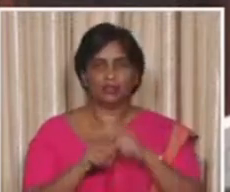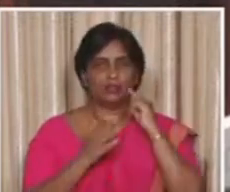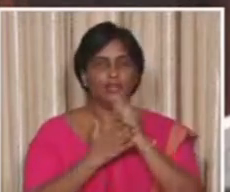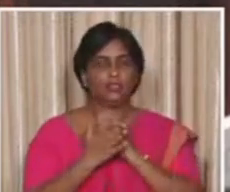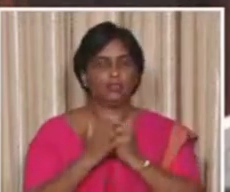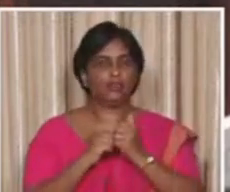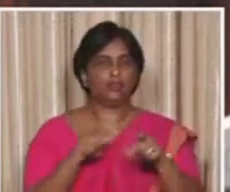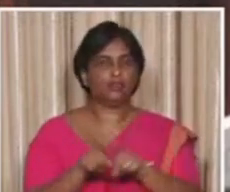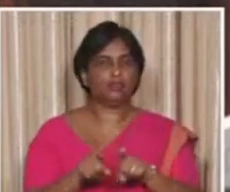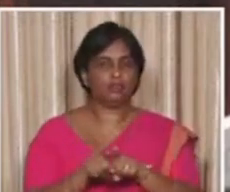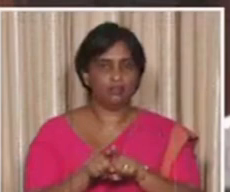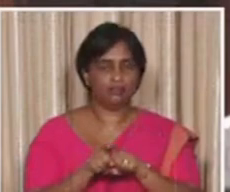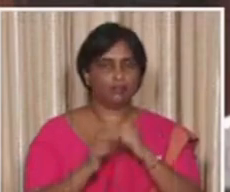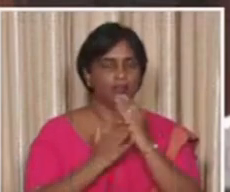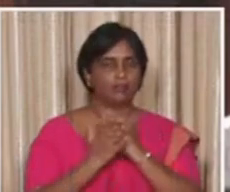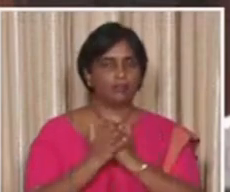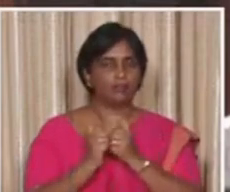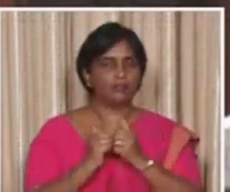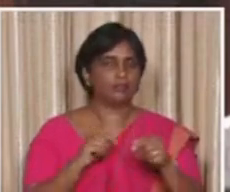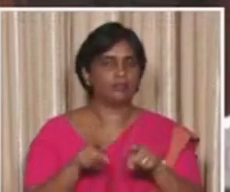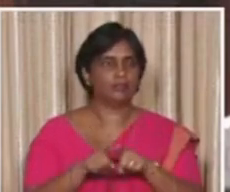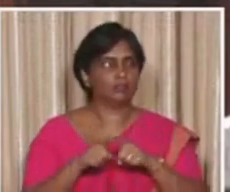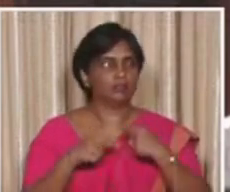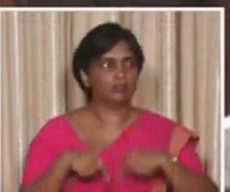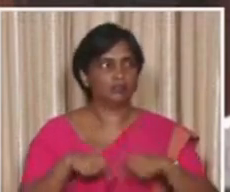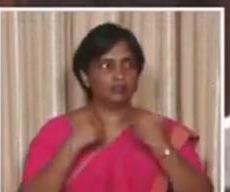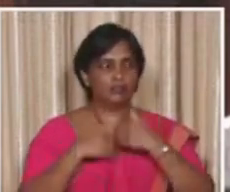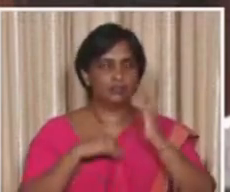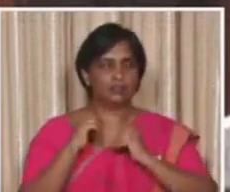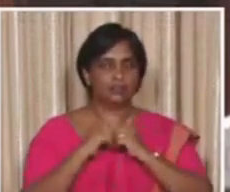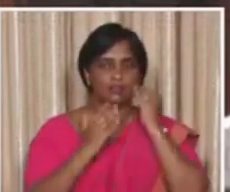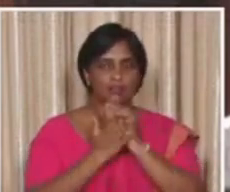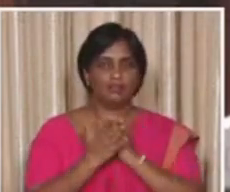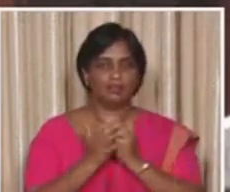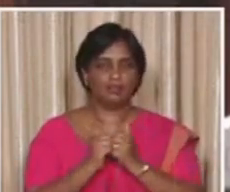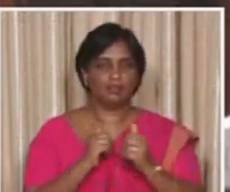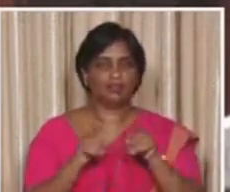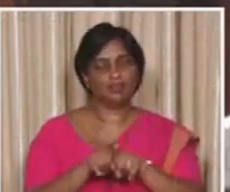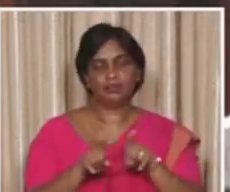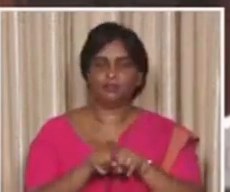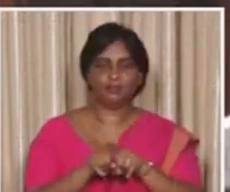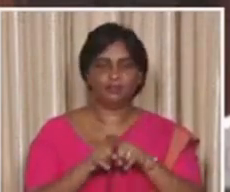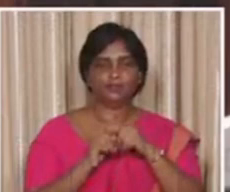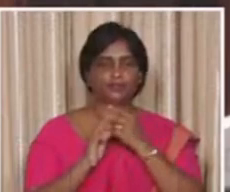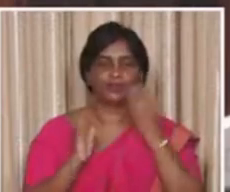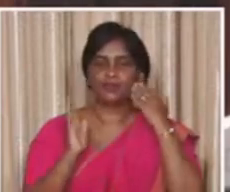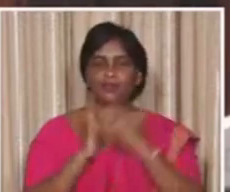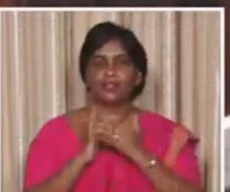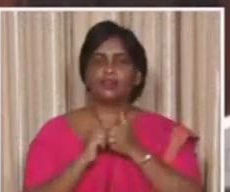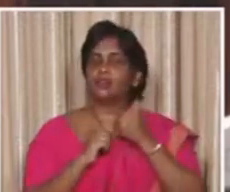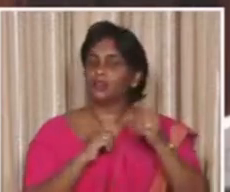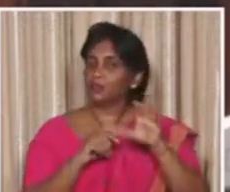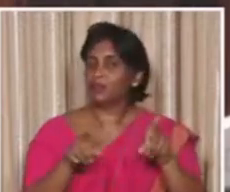இளைஞர்களை அச்சுறுத்தி கொண்டிருக்கிறார்கள். இவ்வாறான ஒரு நிலைமையிலே தான் இன்று இந்த வரவு செலவு திட்டம் விவாதிக்கப்படுகிறது. அதே போல தான்